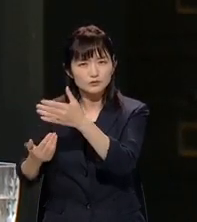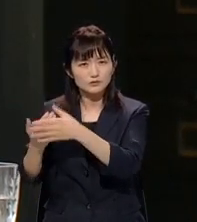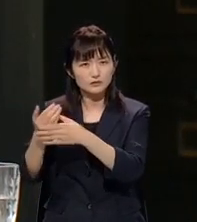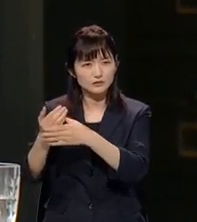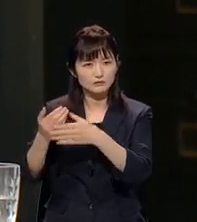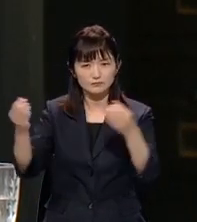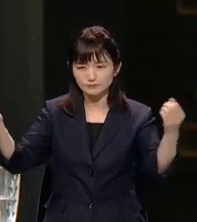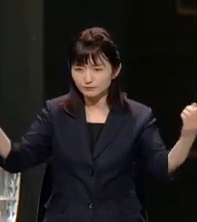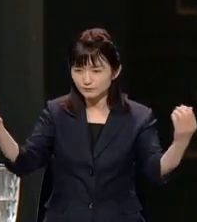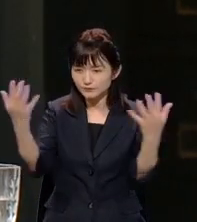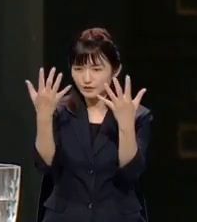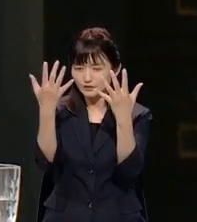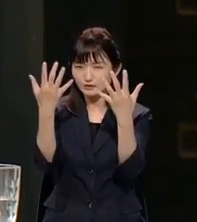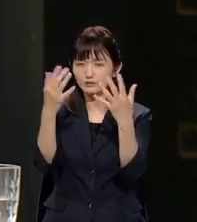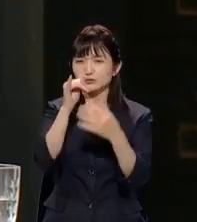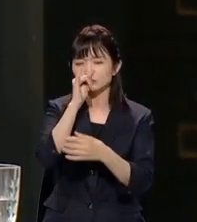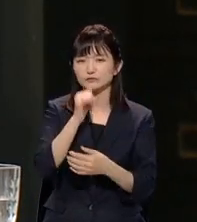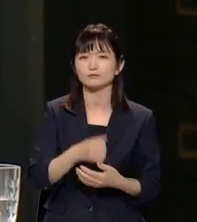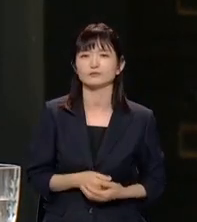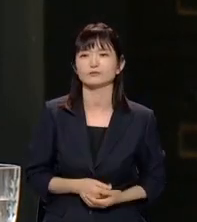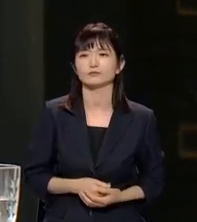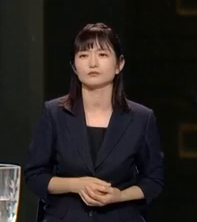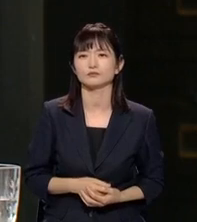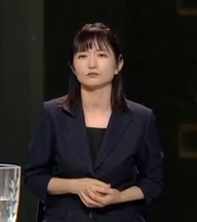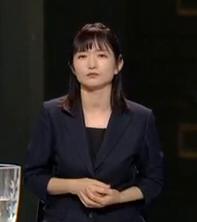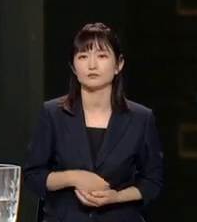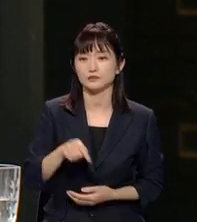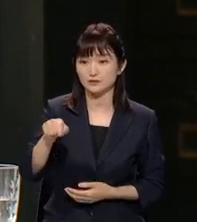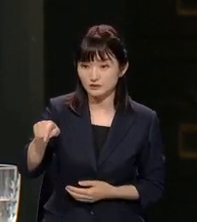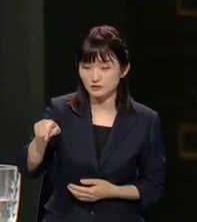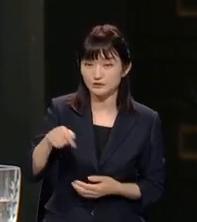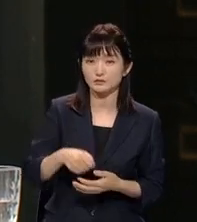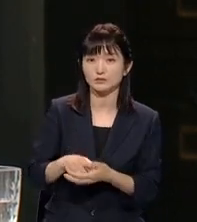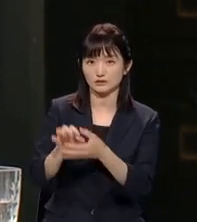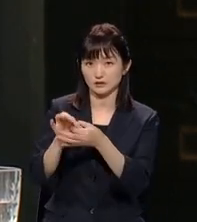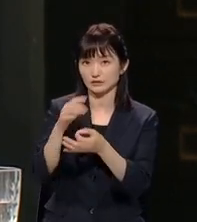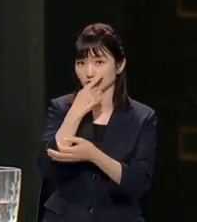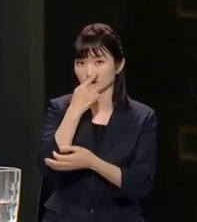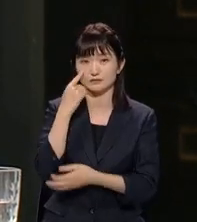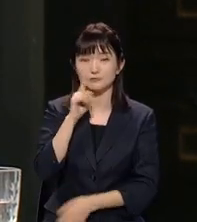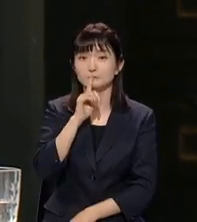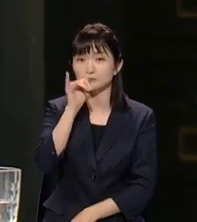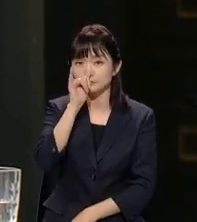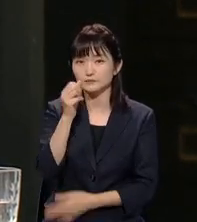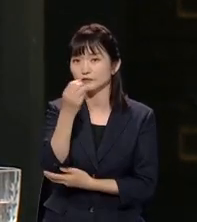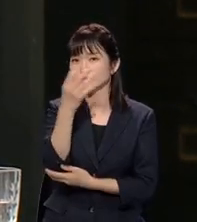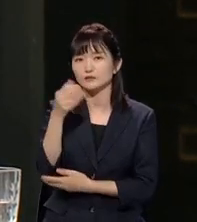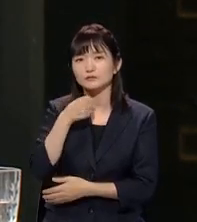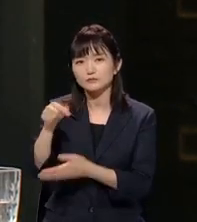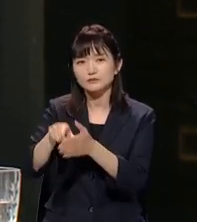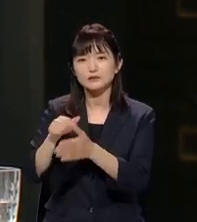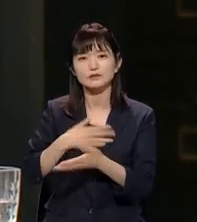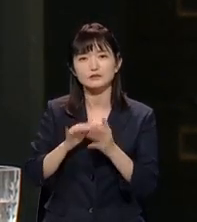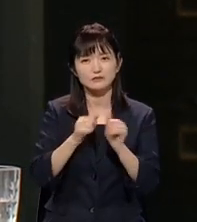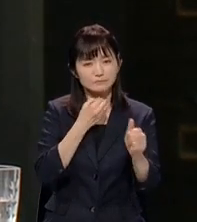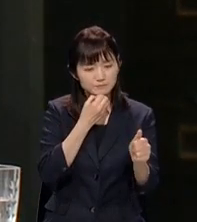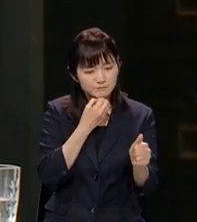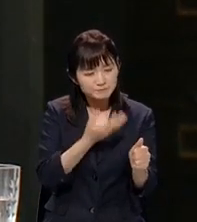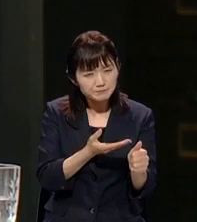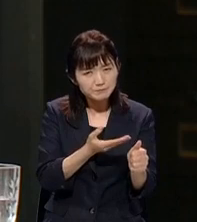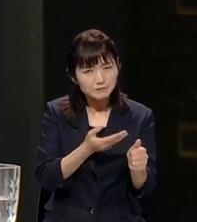욕구가 있었다고 했는데 실제 이걸 뒷받침하는 증언이 속성 나오고 있습니다 한 언론과의 인터뷰에서 지인에게